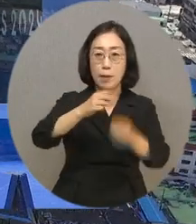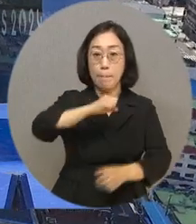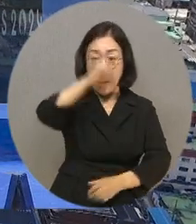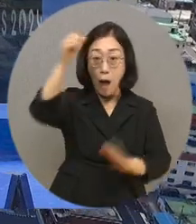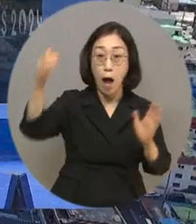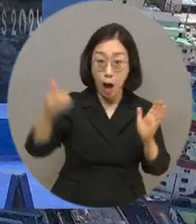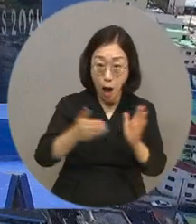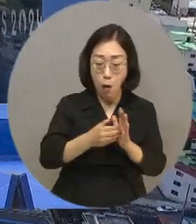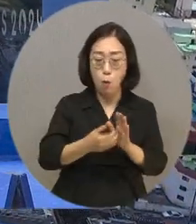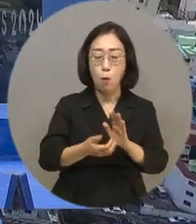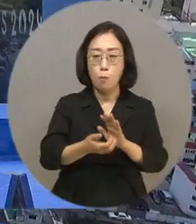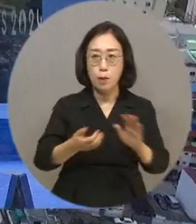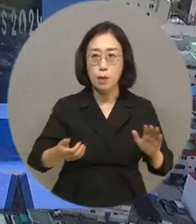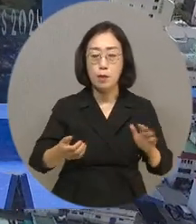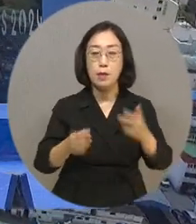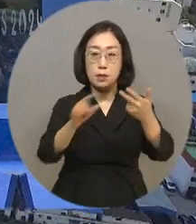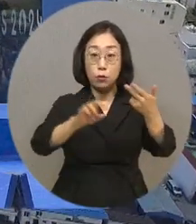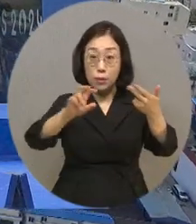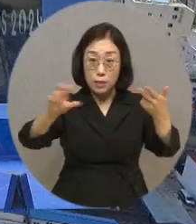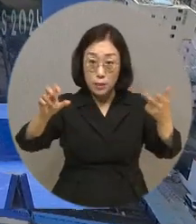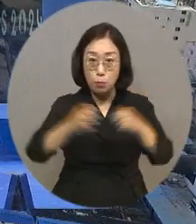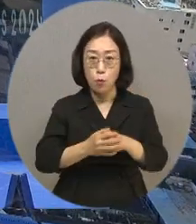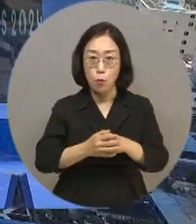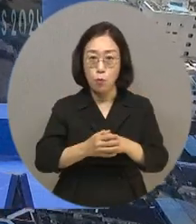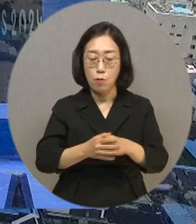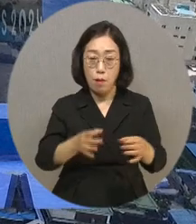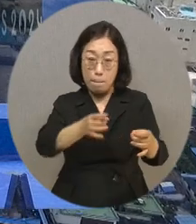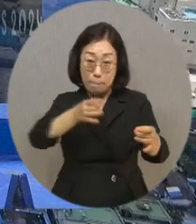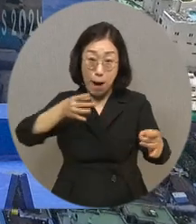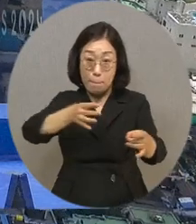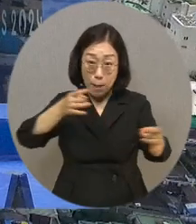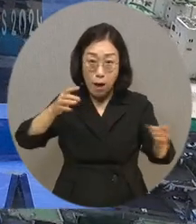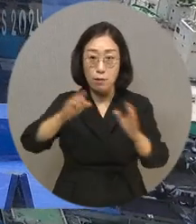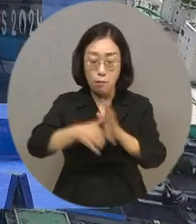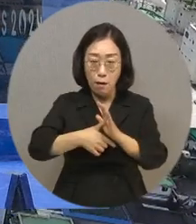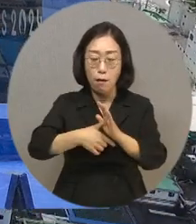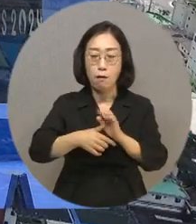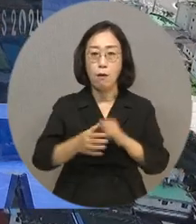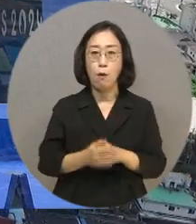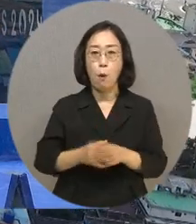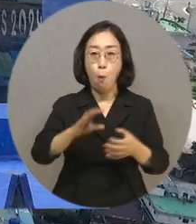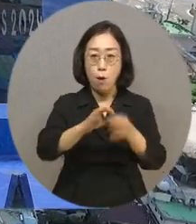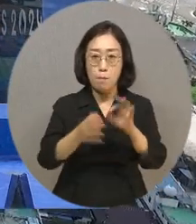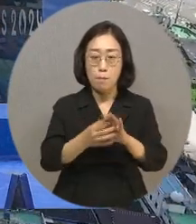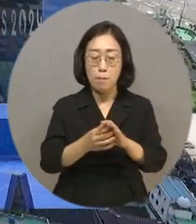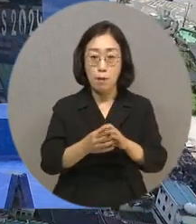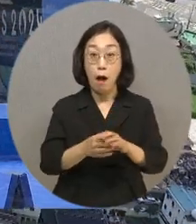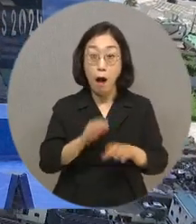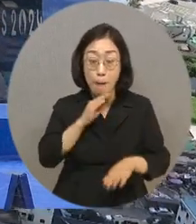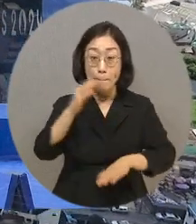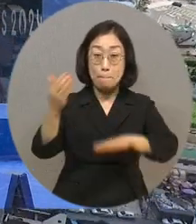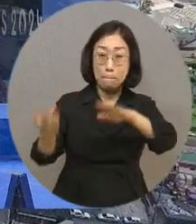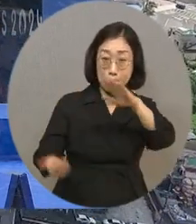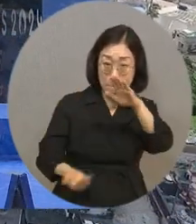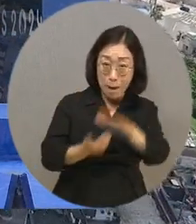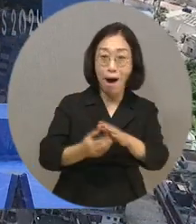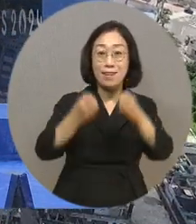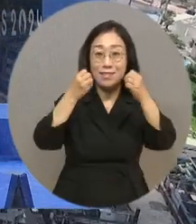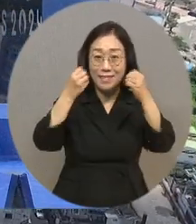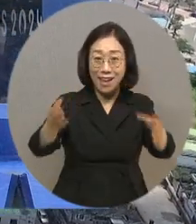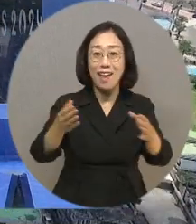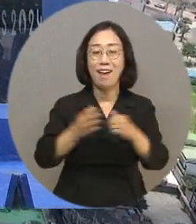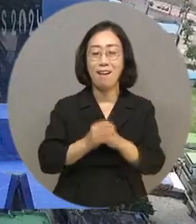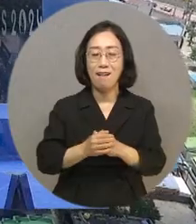거두었고 지난 25일 개최된 랭킹 라운드 단체전에서는 올림픽 신기록을 달성하는 등 뛰어난